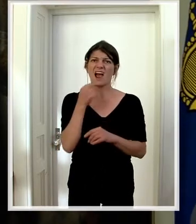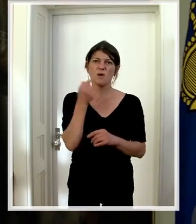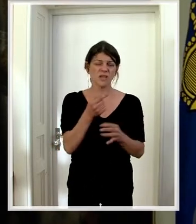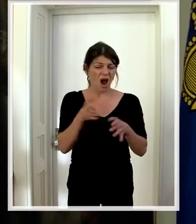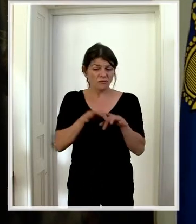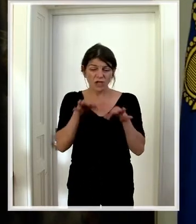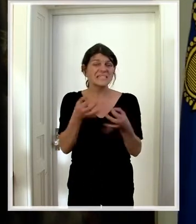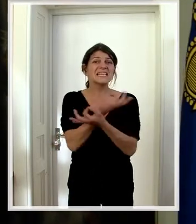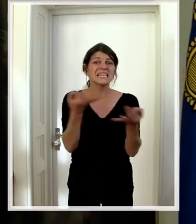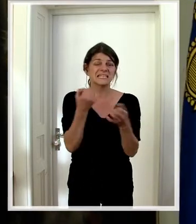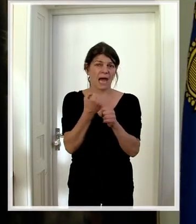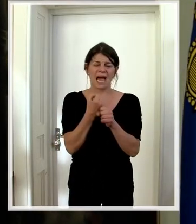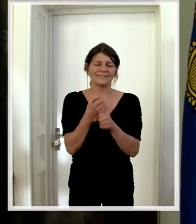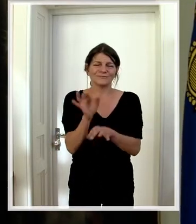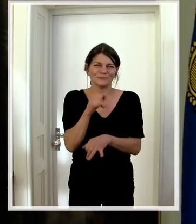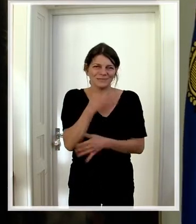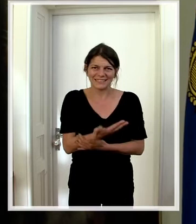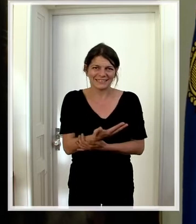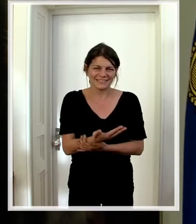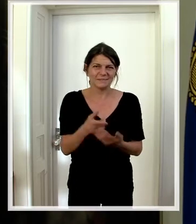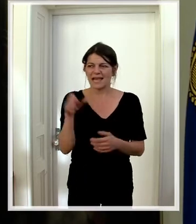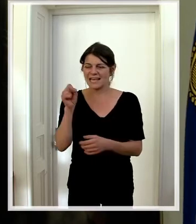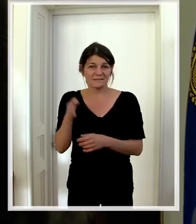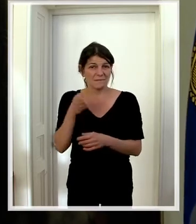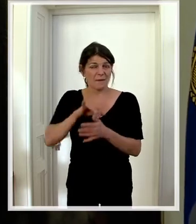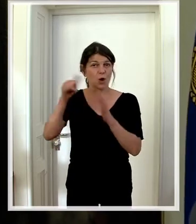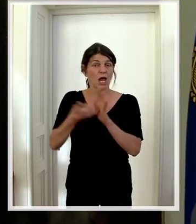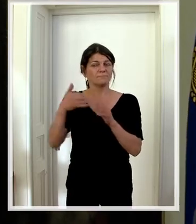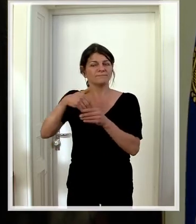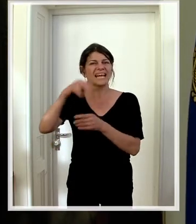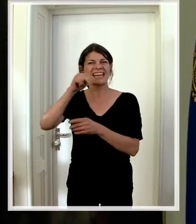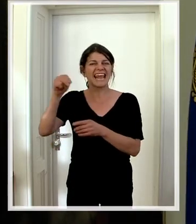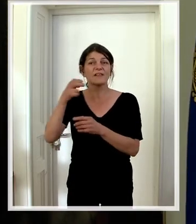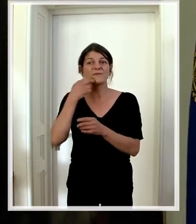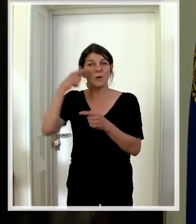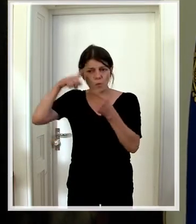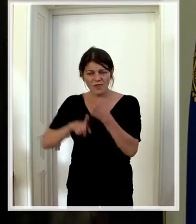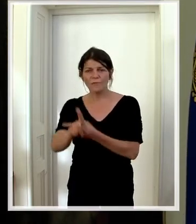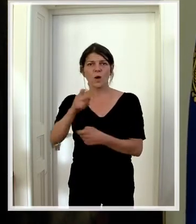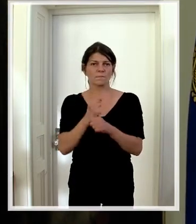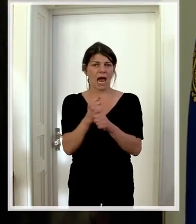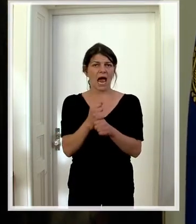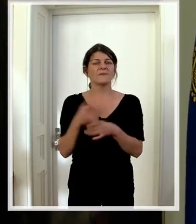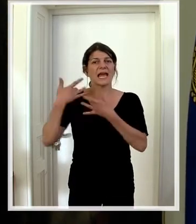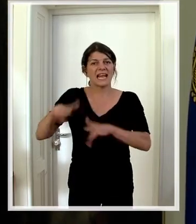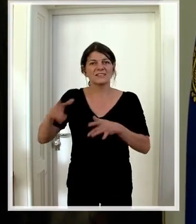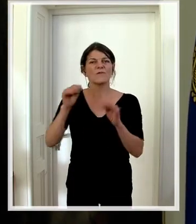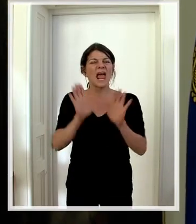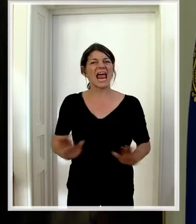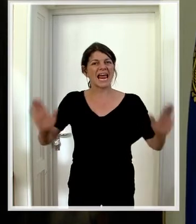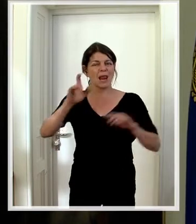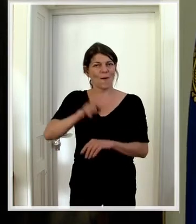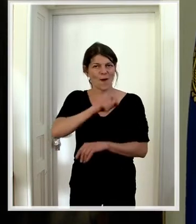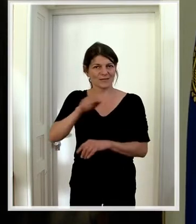Straße nichts passiert, ist natürlich auch nicht korrekt. Im S-Bahn-Projekt ist in Nendlen eine Unterführung geplant, eine Entlastung von der Engelkreuzung,